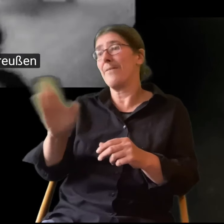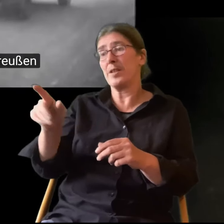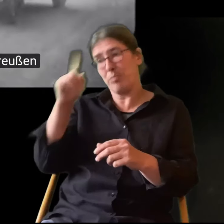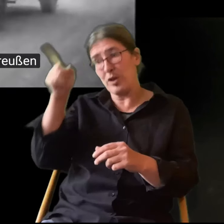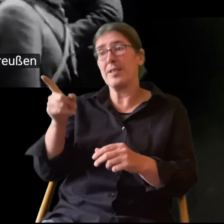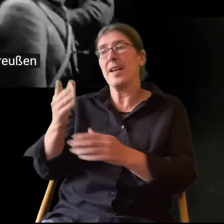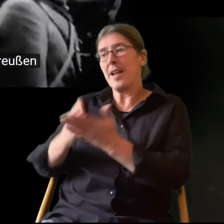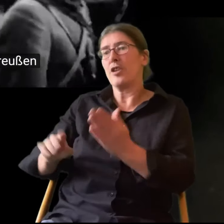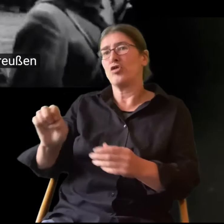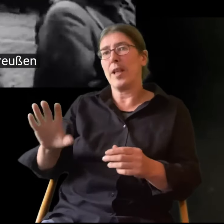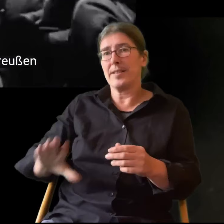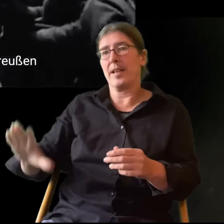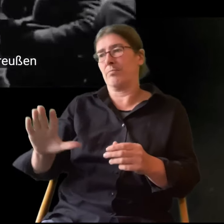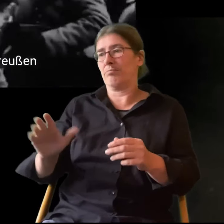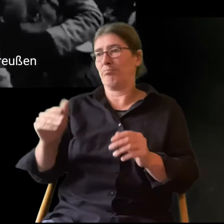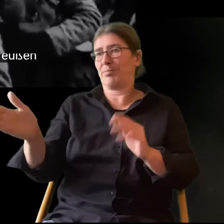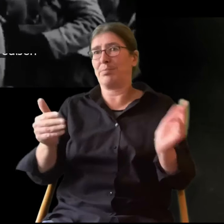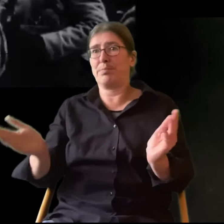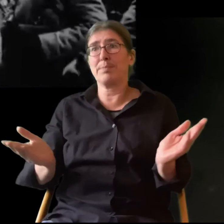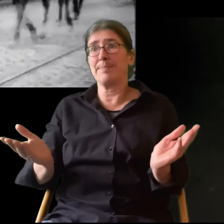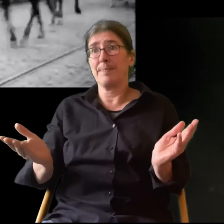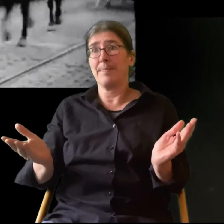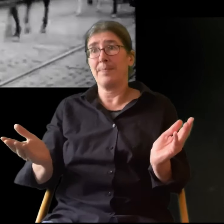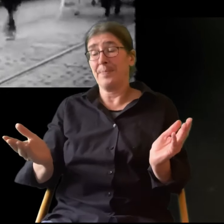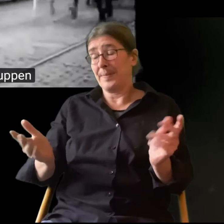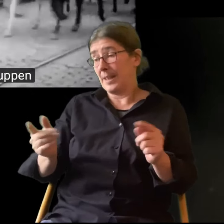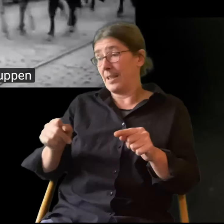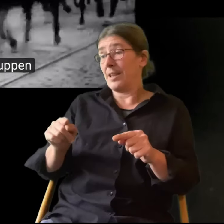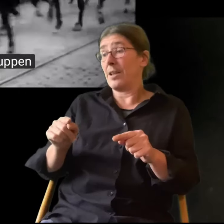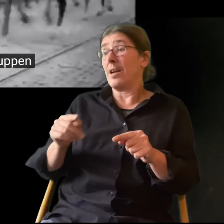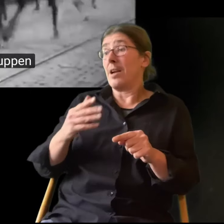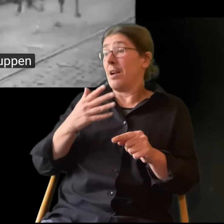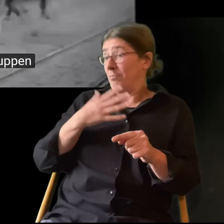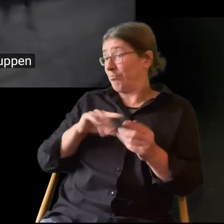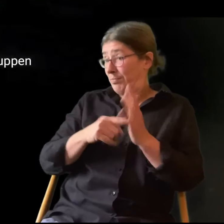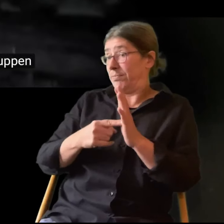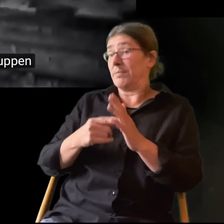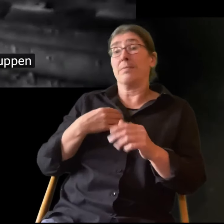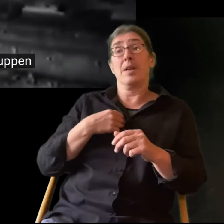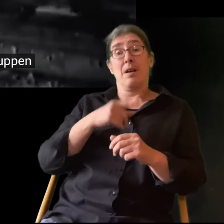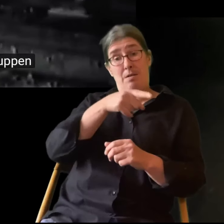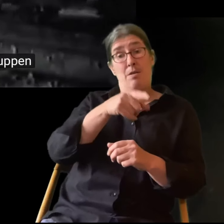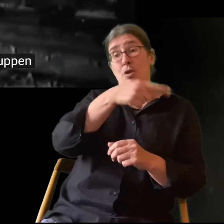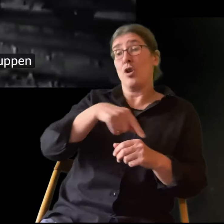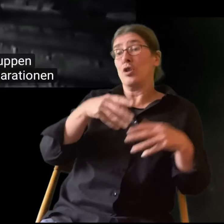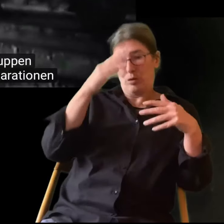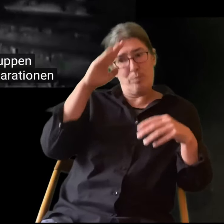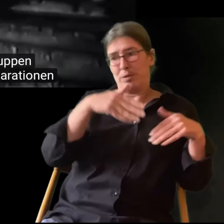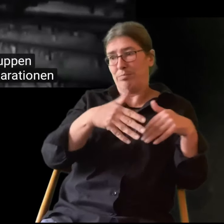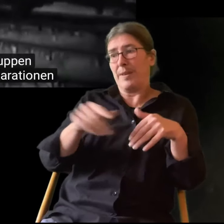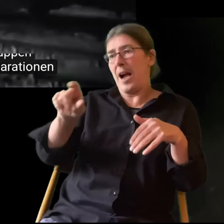Teile Schlesiens. Um all dem Nachdruck zu verleihen, stoßen Truppen vor zum Rhein. Hinzu